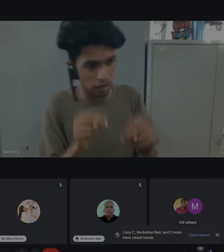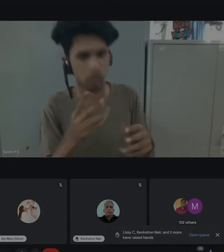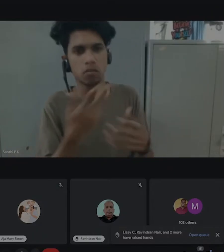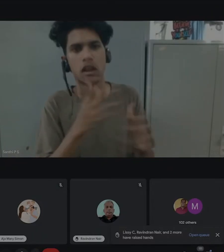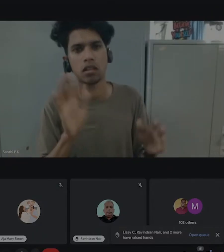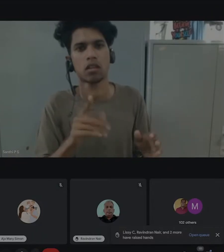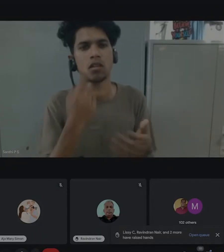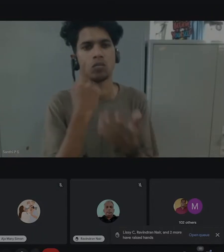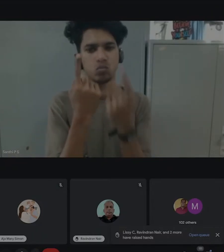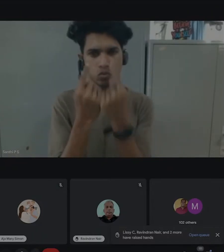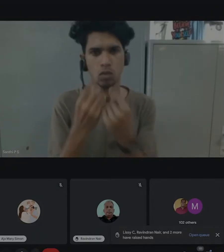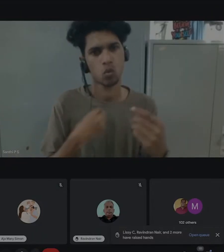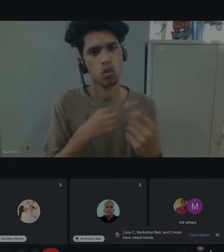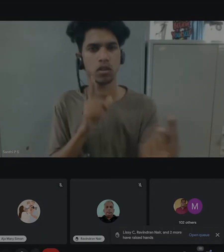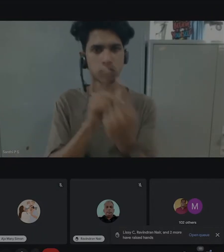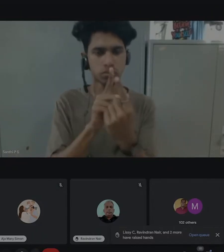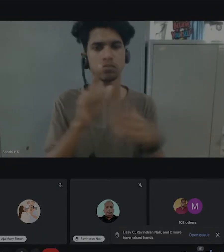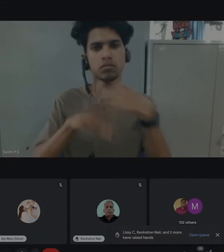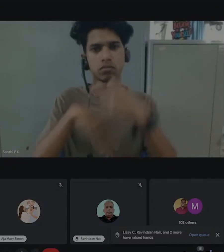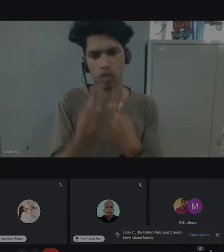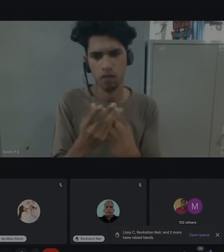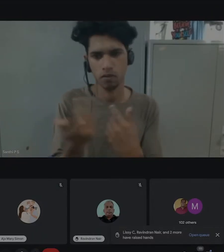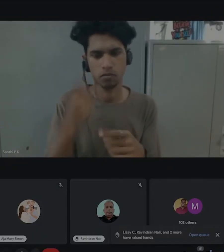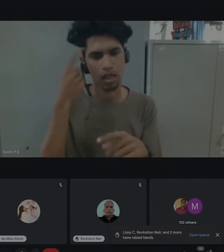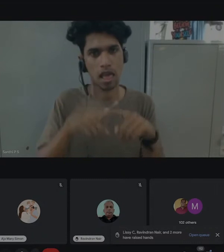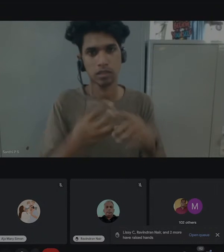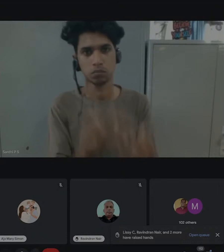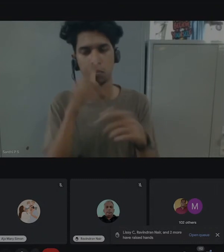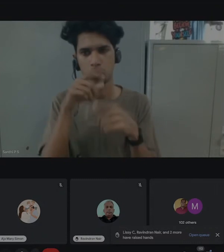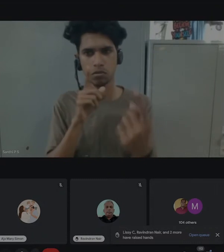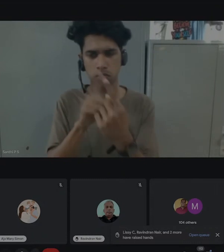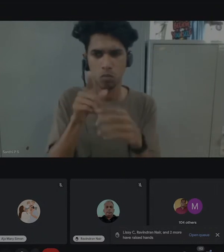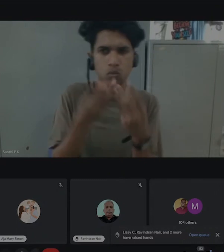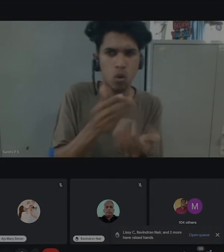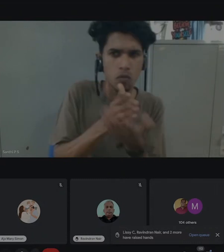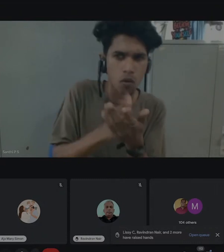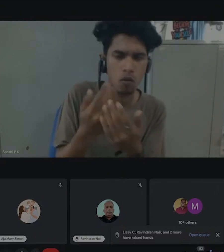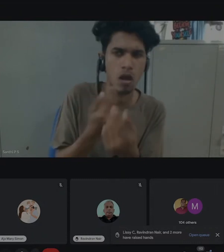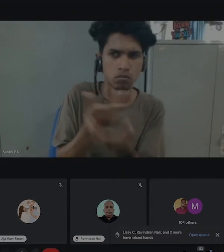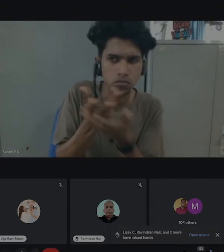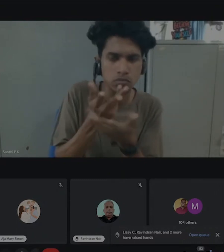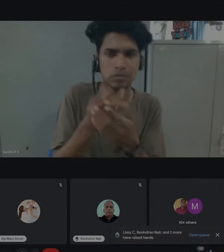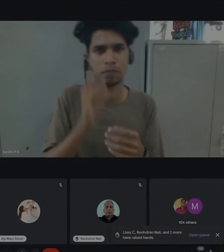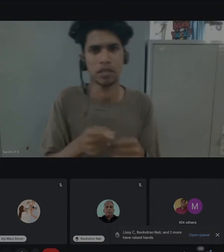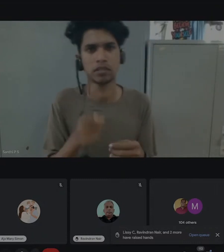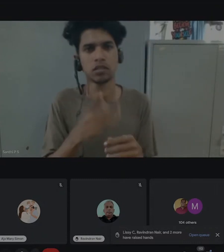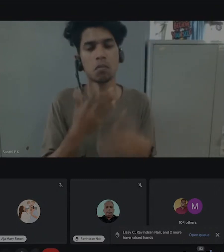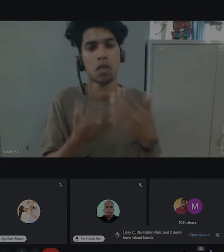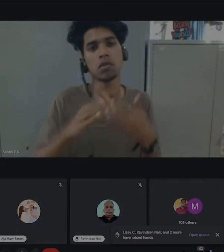അത് ഡോക്ടേഴ്സിനെ കാണണം. അങ്ങനെ ഉടനെ തന്നെ വിദഗ്ധരെ കണ്ട് അതിന് വേണ്ടുന്ന പരിഹാരം കണ്ടെത്തേണ്ടതാണ്. കാര്യം ഇതൊരു മെഡിക്കൽ